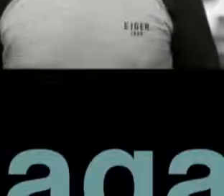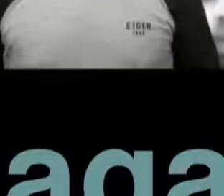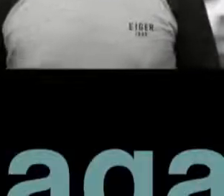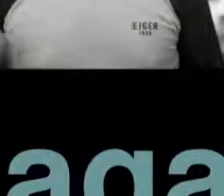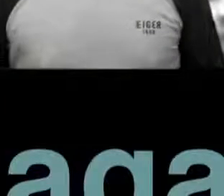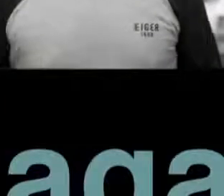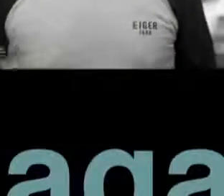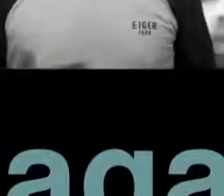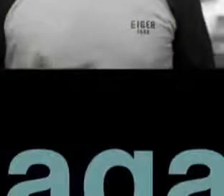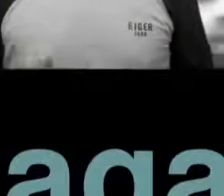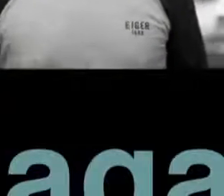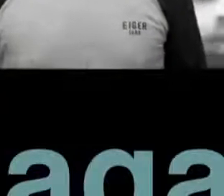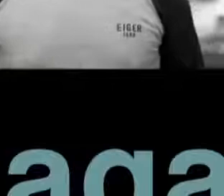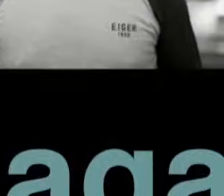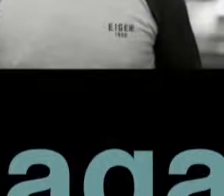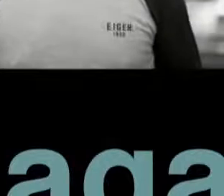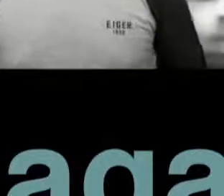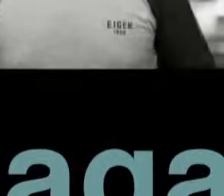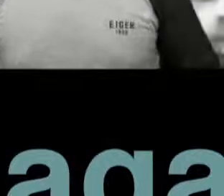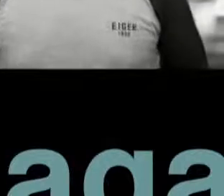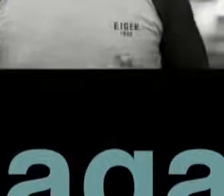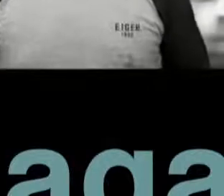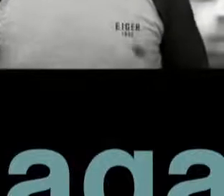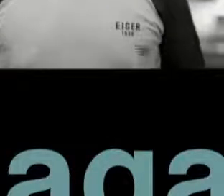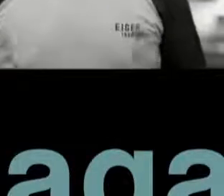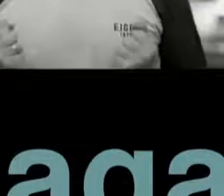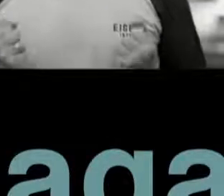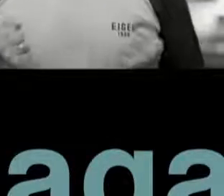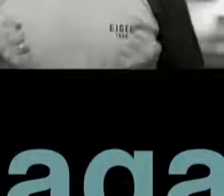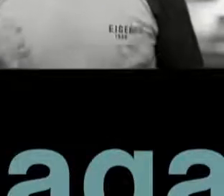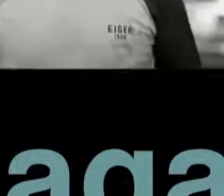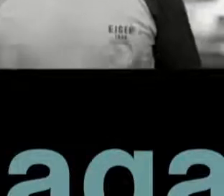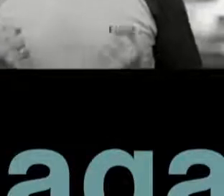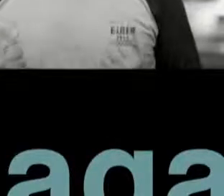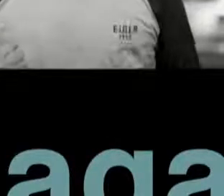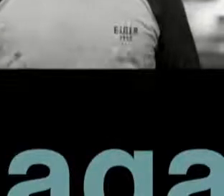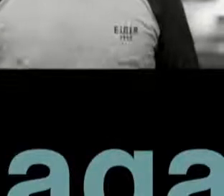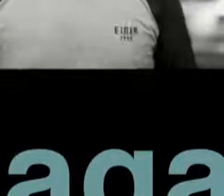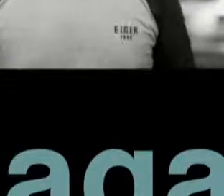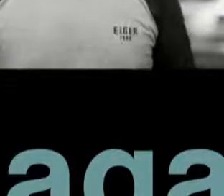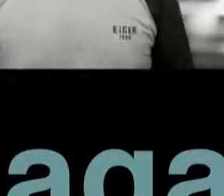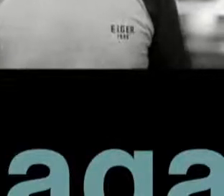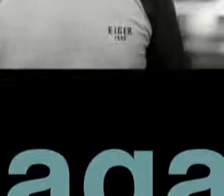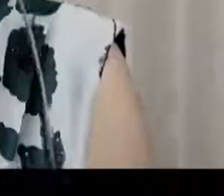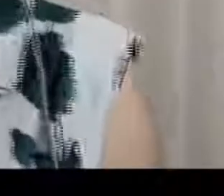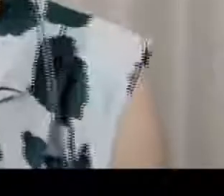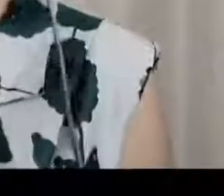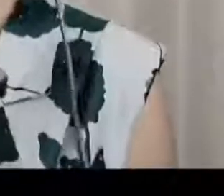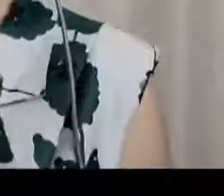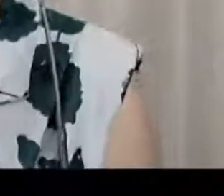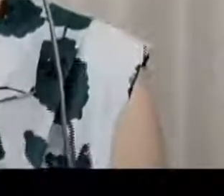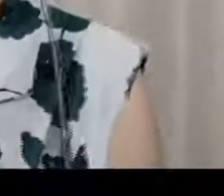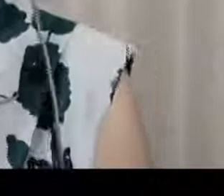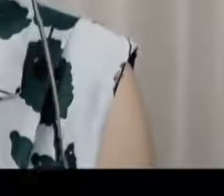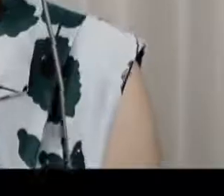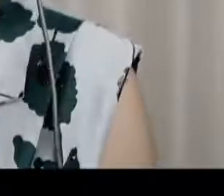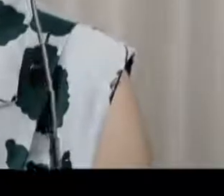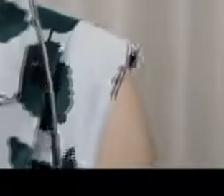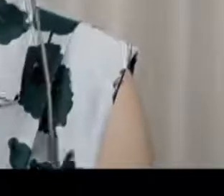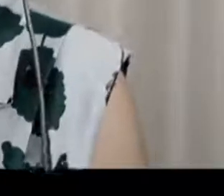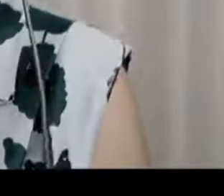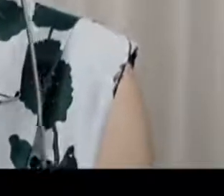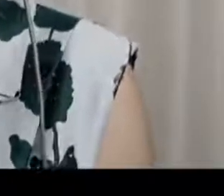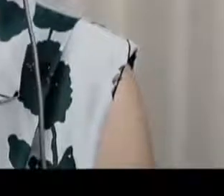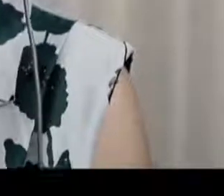Berolahmatullahi wabarakatuh. Berolahraga, liang gembira, mencegah kita jatuh sakit. Makanan